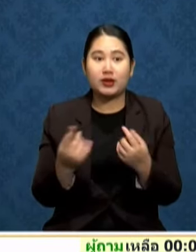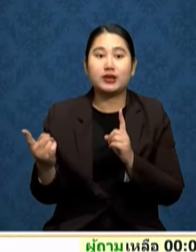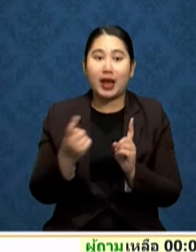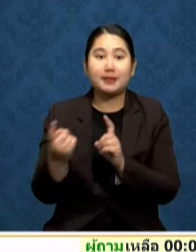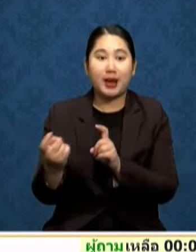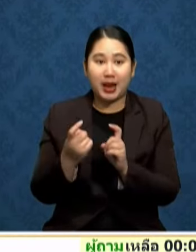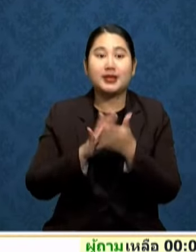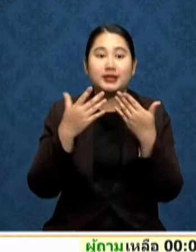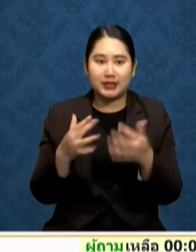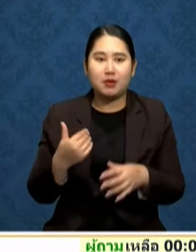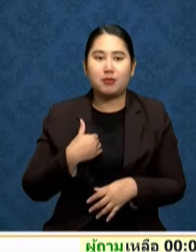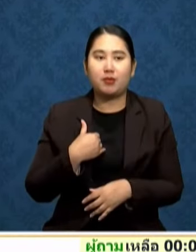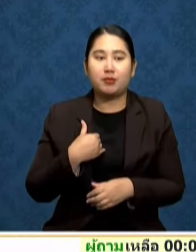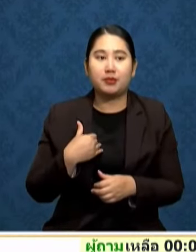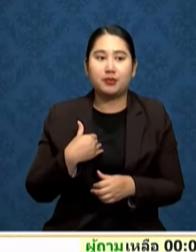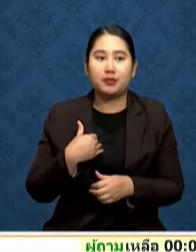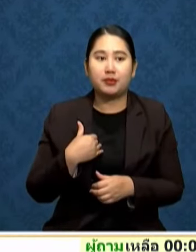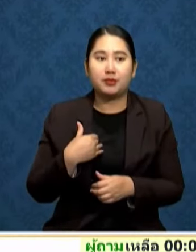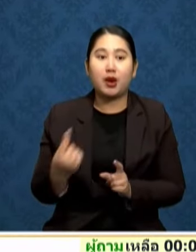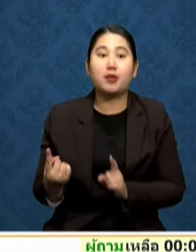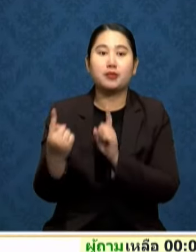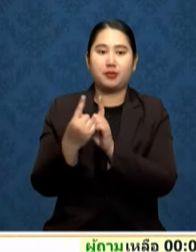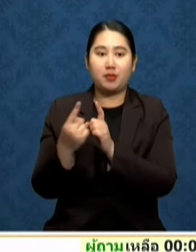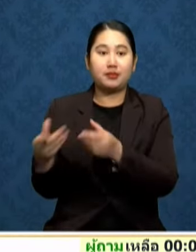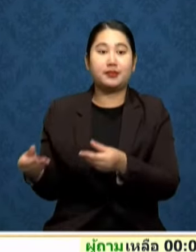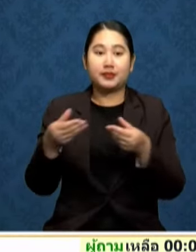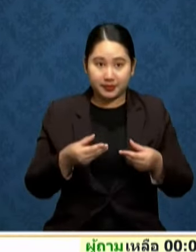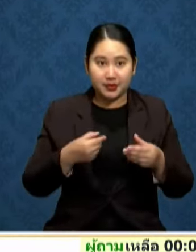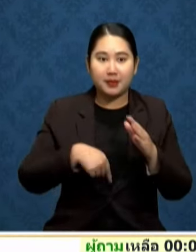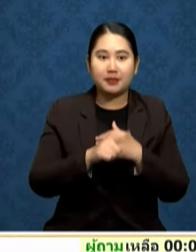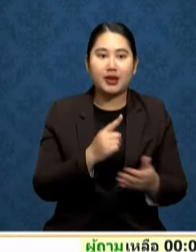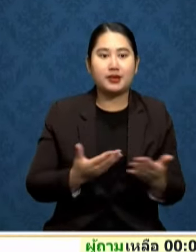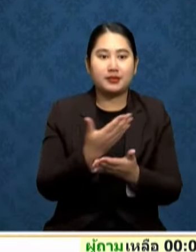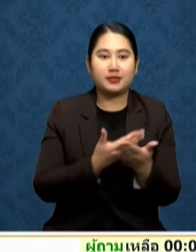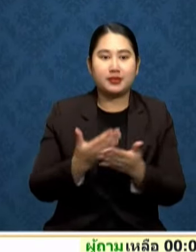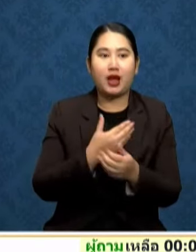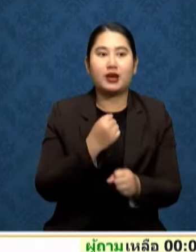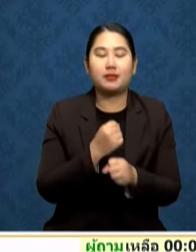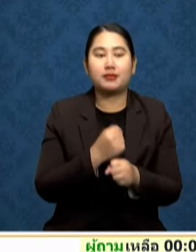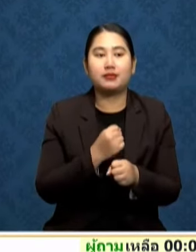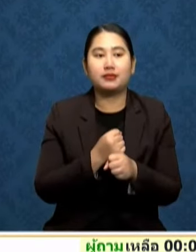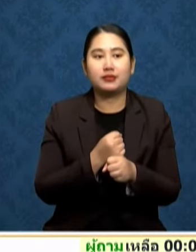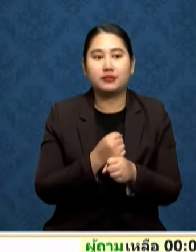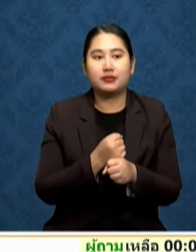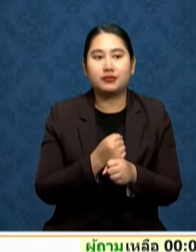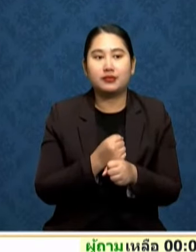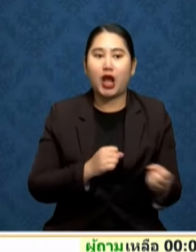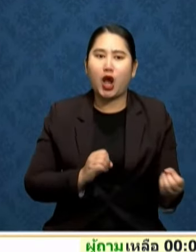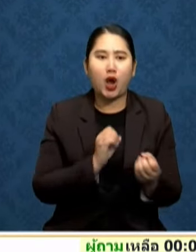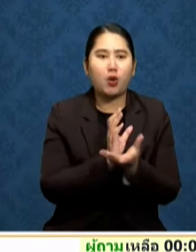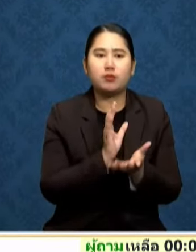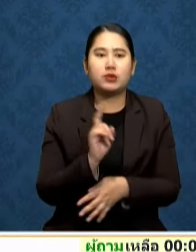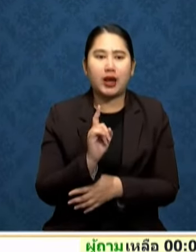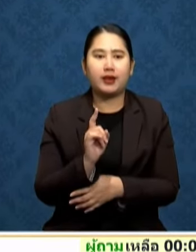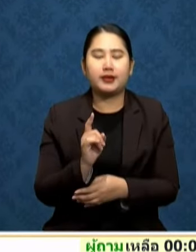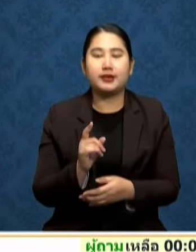อบกระทู้นี้เสร็จเนี่ยผมจะขออนุญาตขอเอกสารของท่านเนี่ยไปพิจารณาว่าเอกสารของท่านนั้นเอาไปกระทบกับสิ่ง